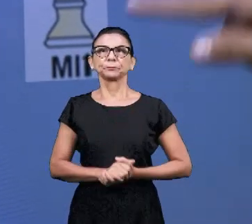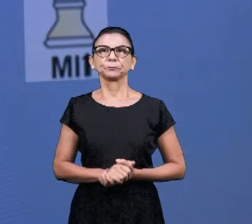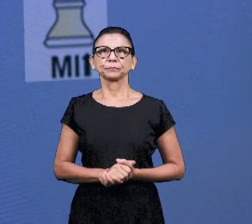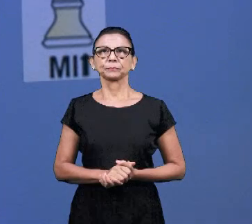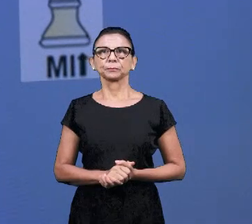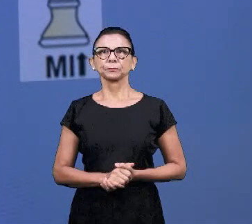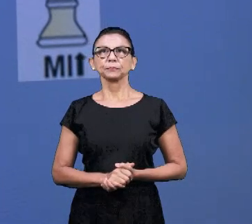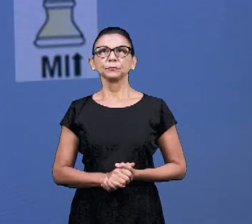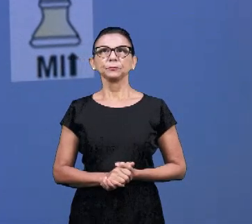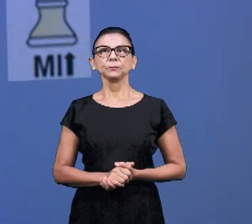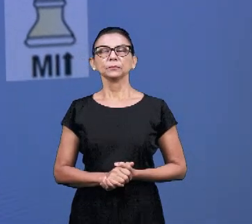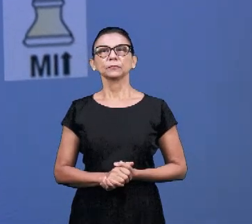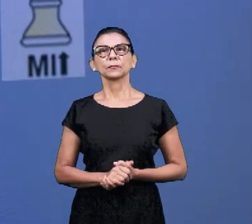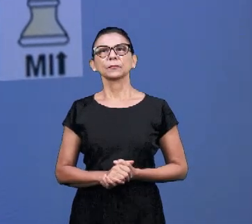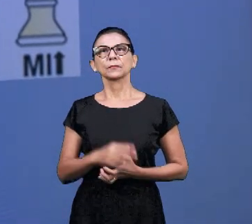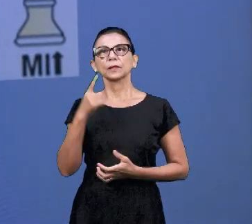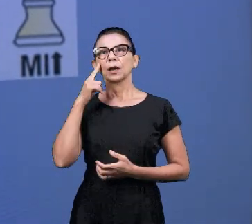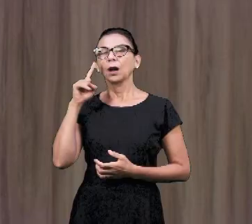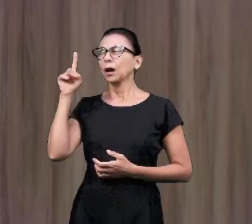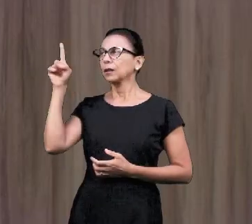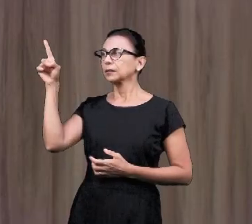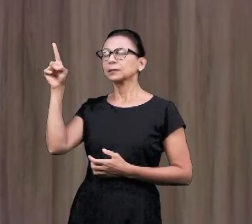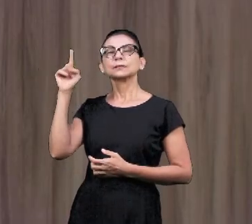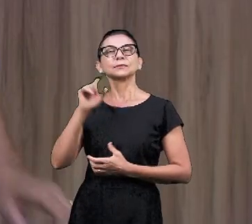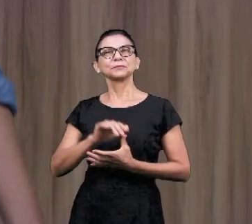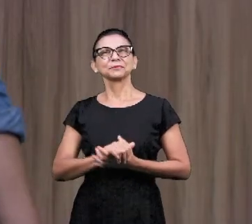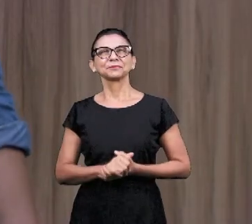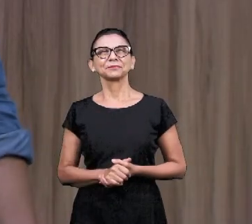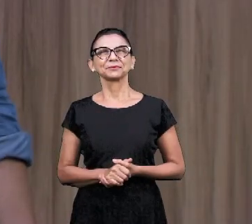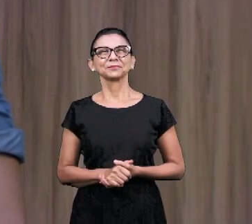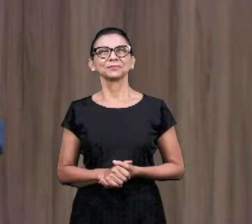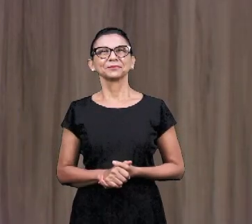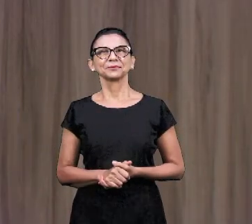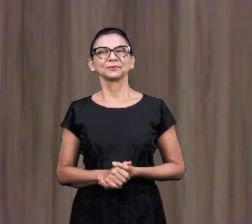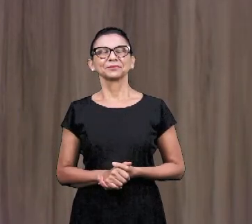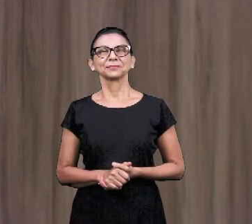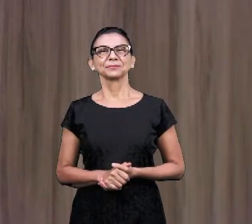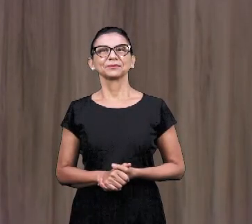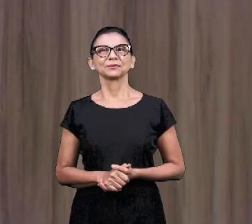No Mi agudo. Vamos ouvir estas notas?